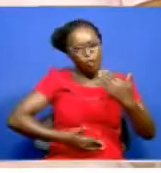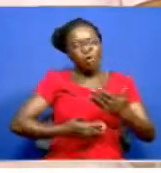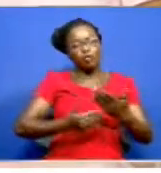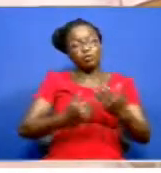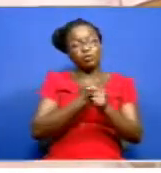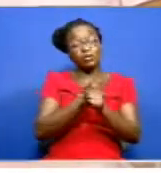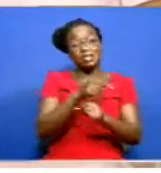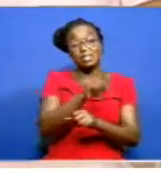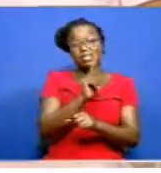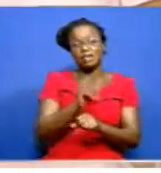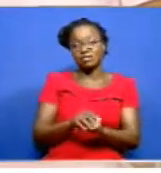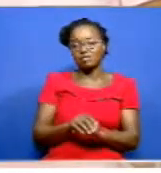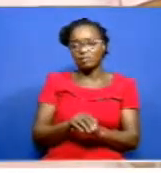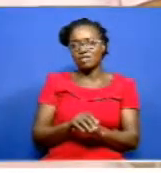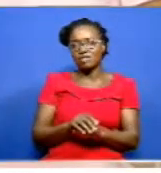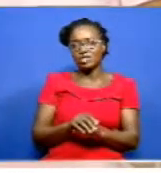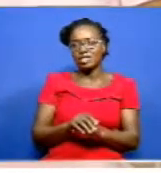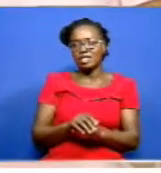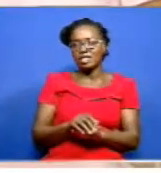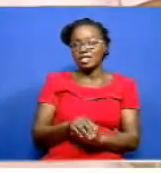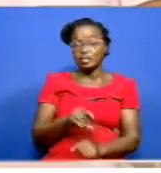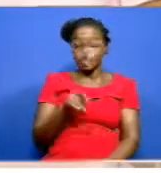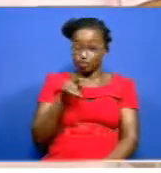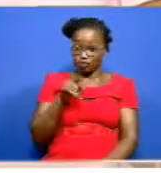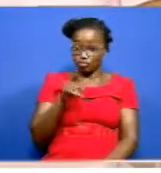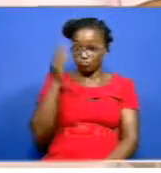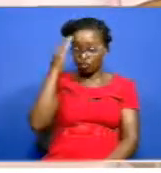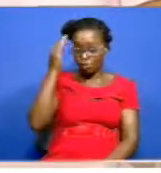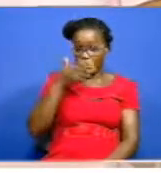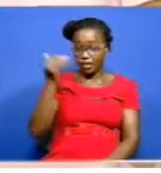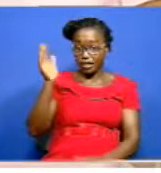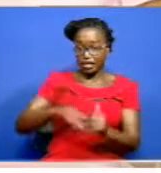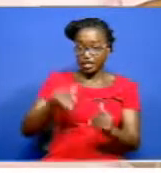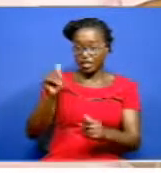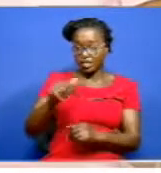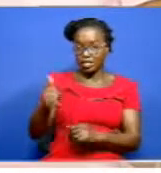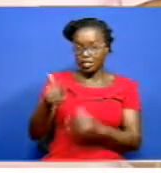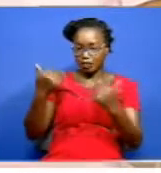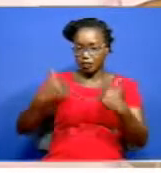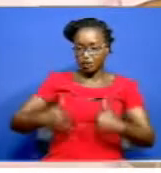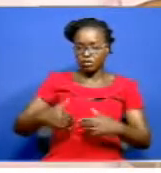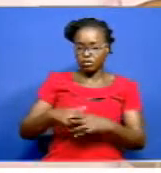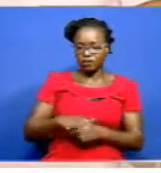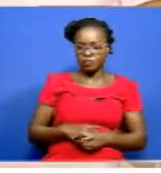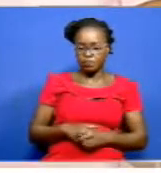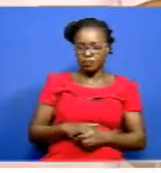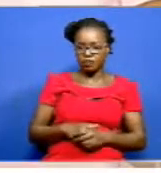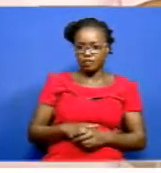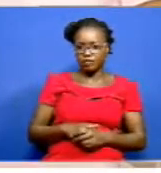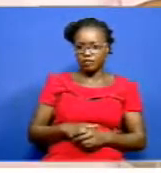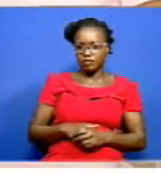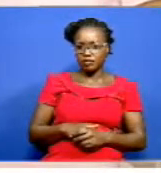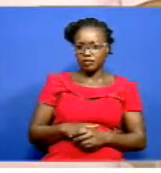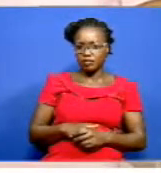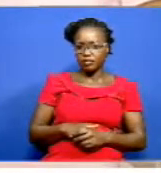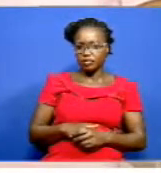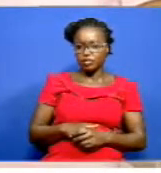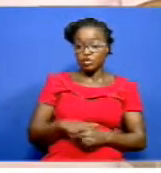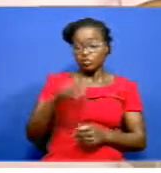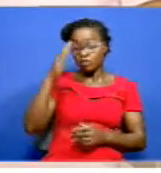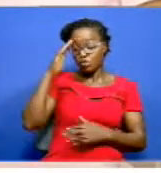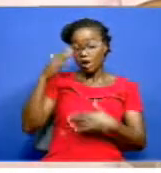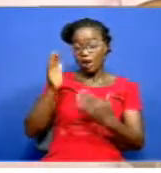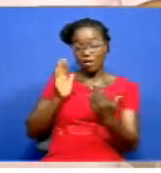Naam. So tunaweza sema wewe ndo unamjua zaidi kuliko mtu yoyote. So unaweza jua venye utamu